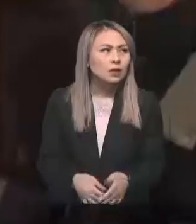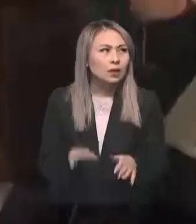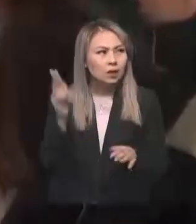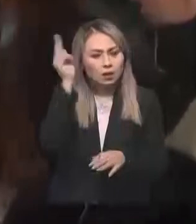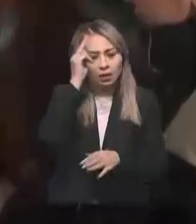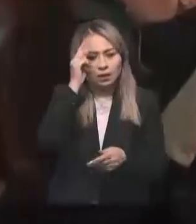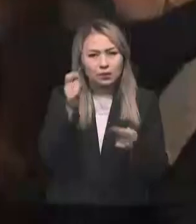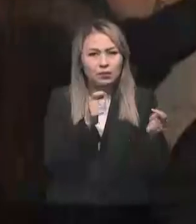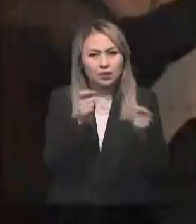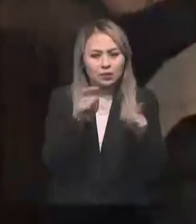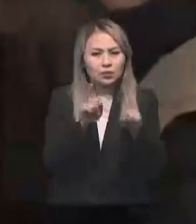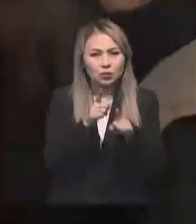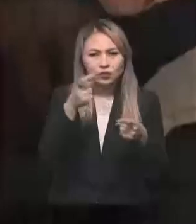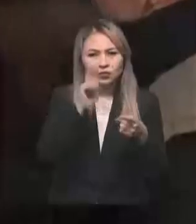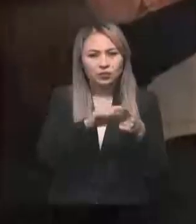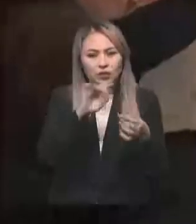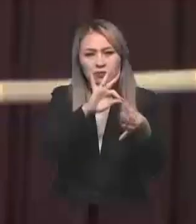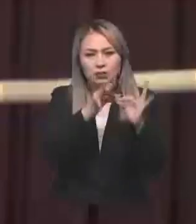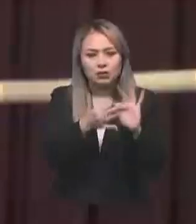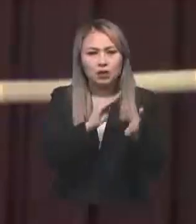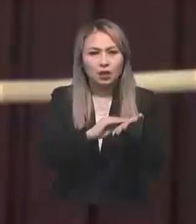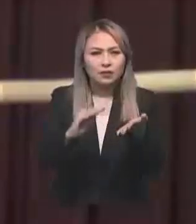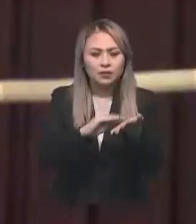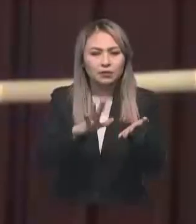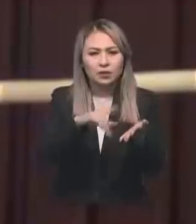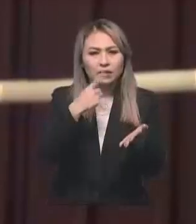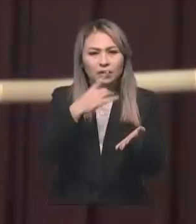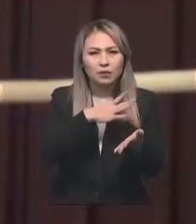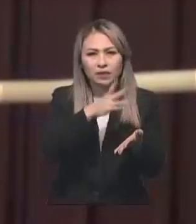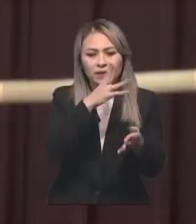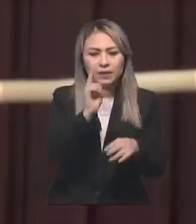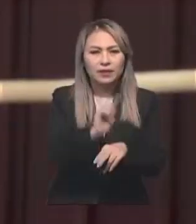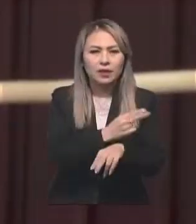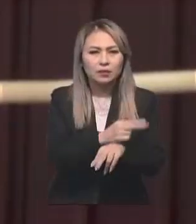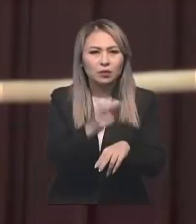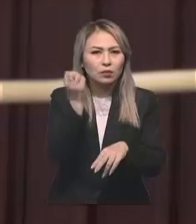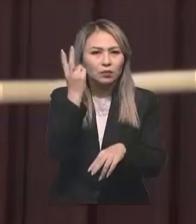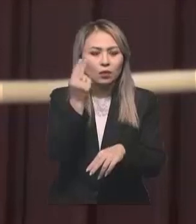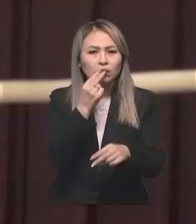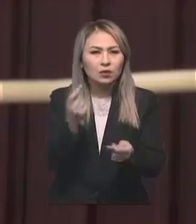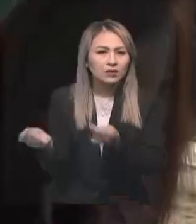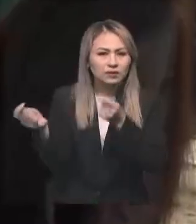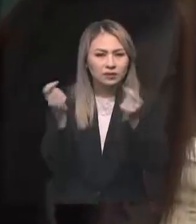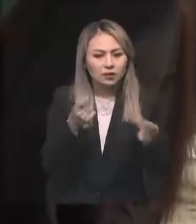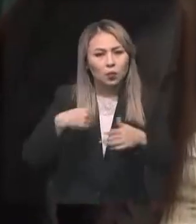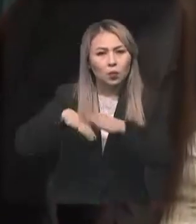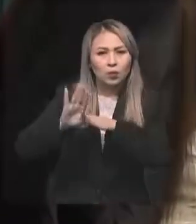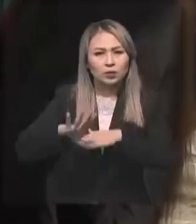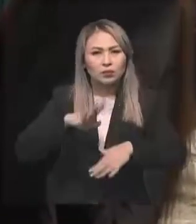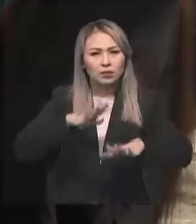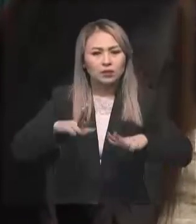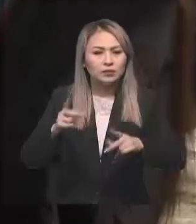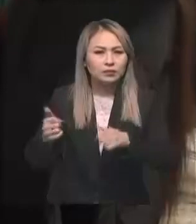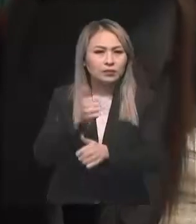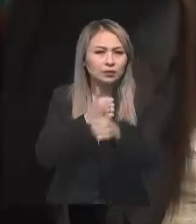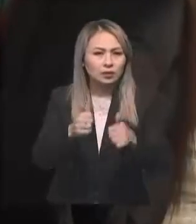білім басқармасы да жағдайға байланысты түсініктеме берді. Айтуларынша, бұл уақытта тәрбиеші түскі асты алып келуге шығып кеткен. Оның орнын